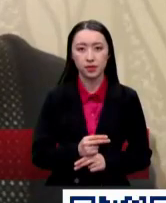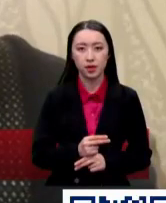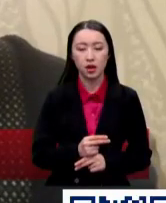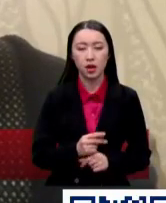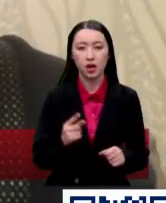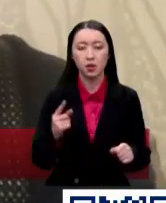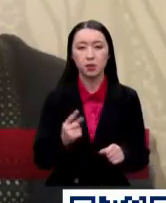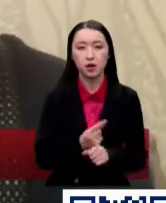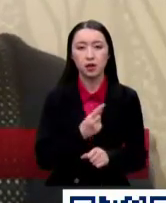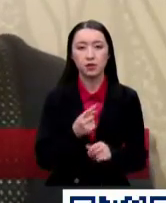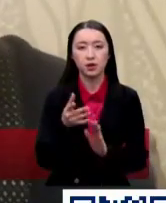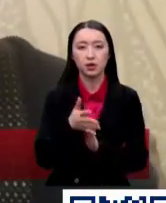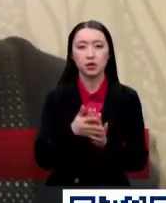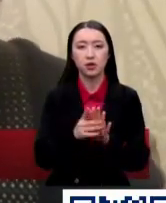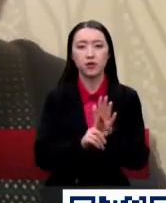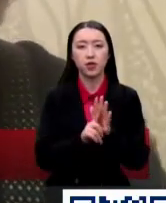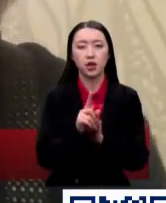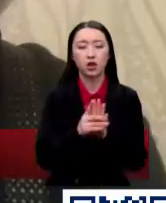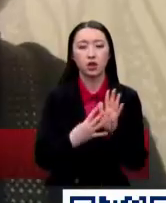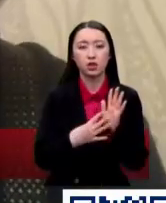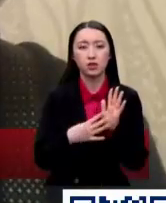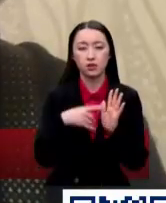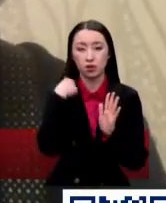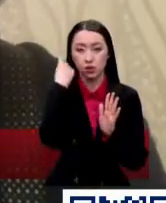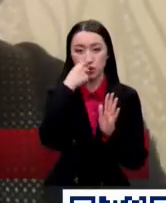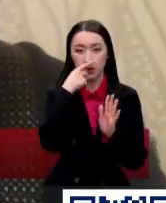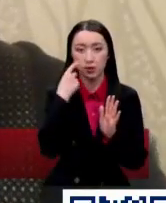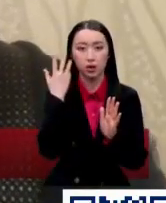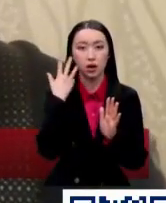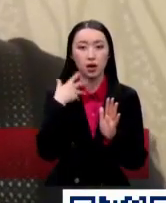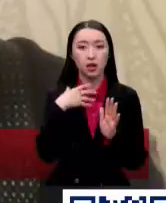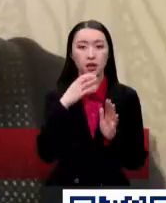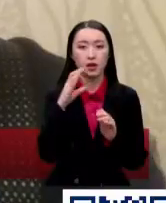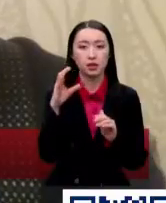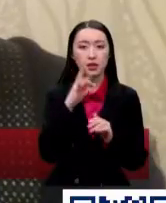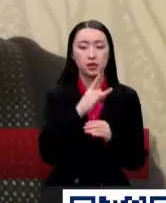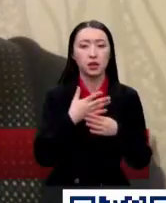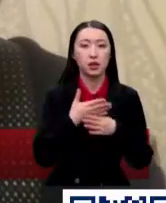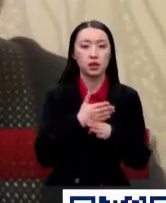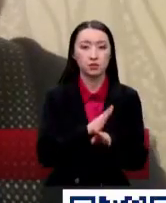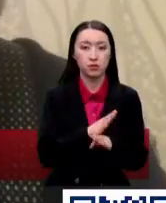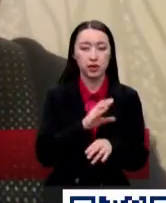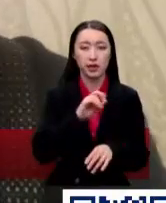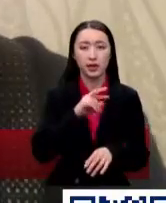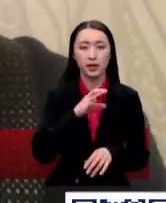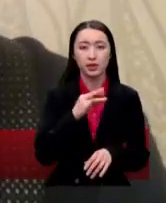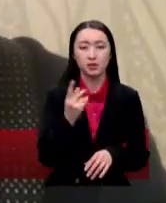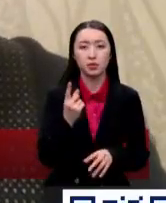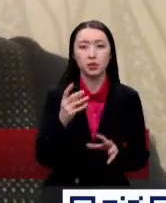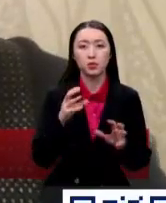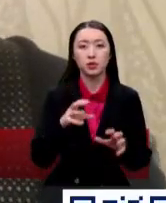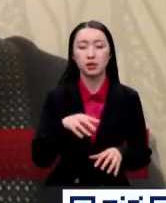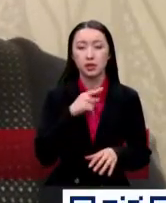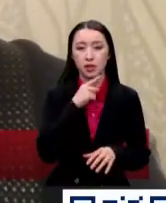впервые заговорили в начале 90-х, уже когда Советский Союз распался, и Ельцин, первый президент Российской Федерации, начал